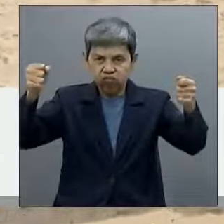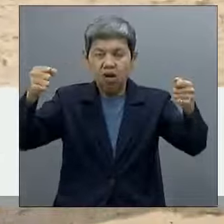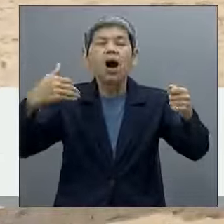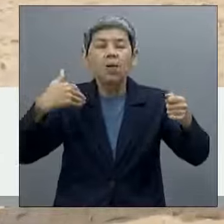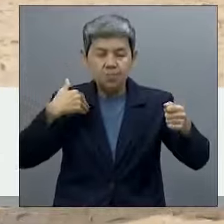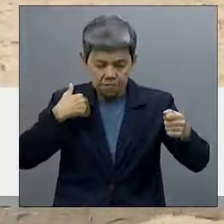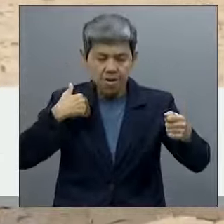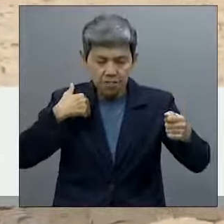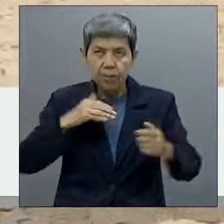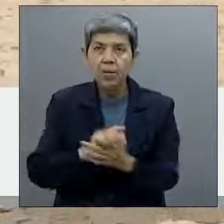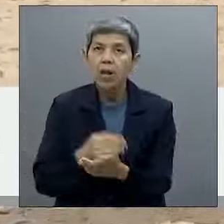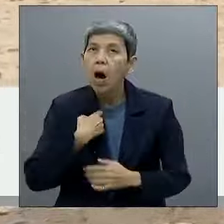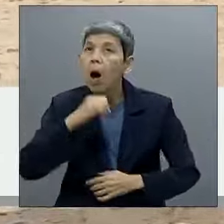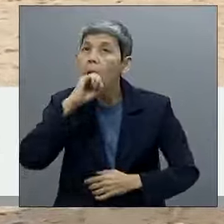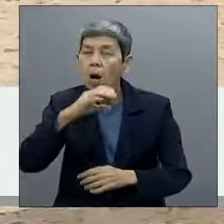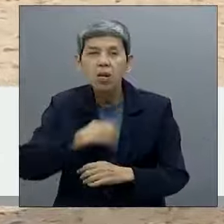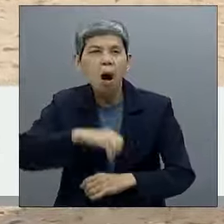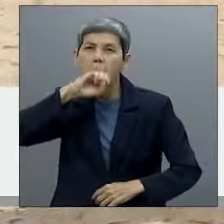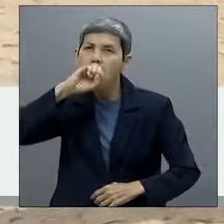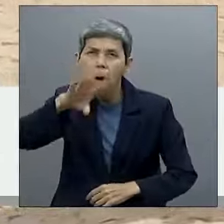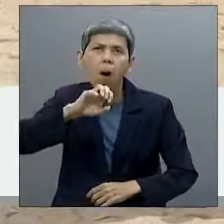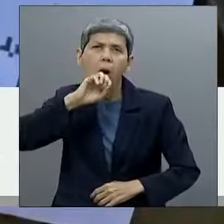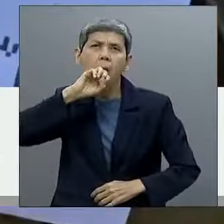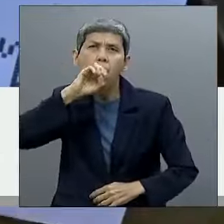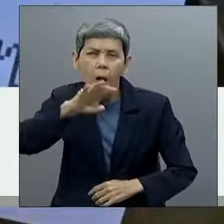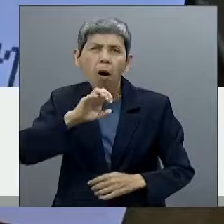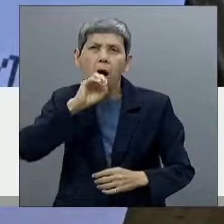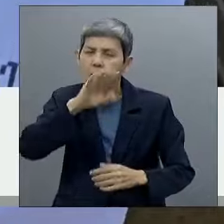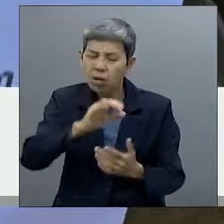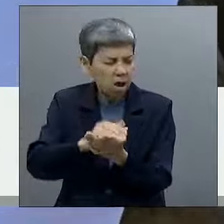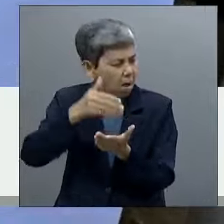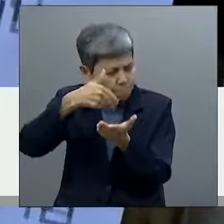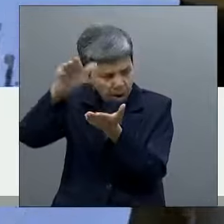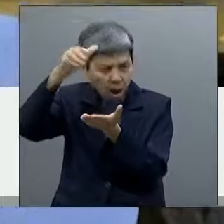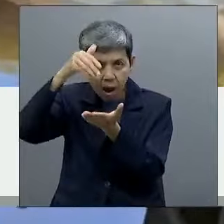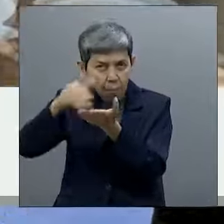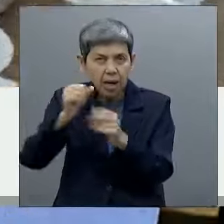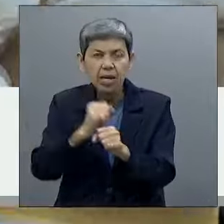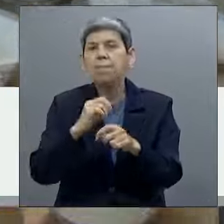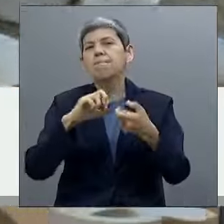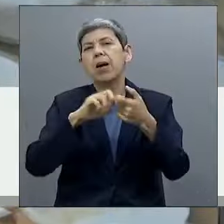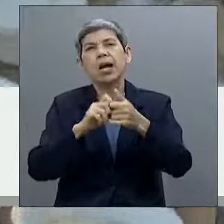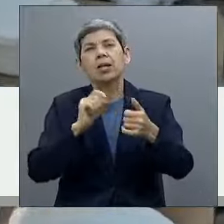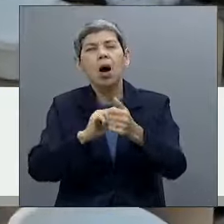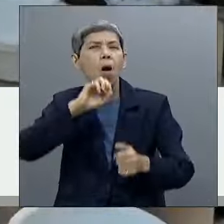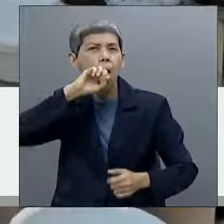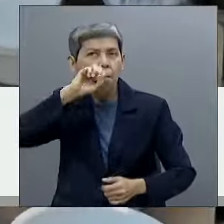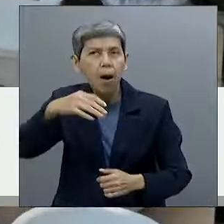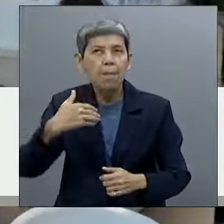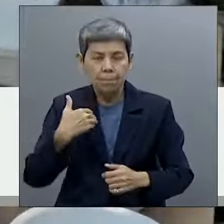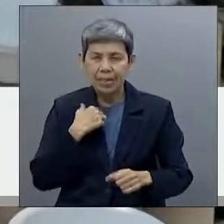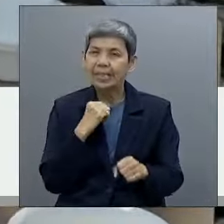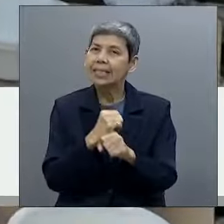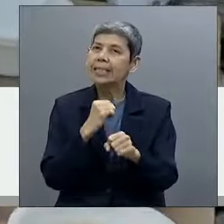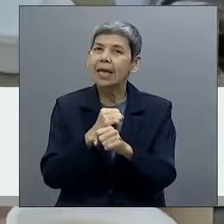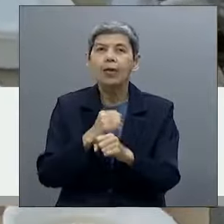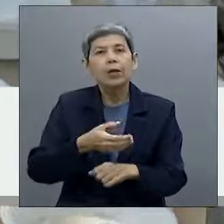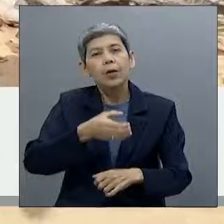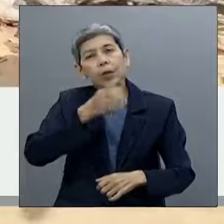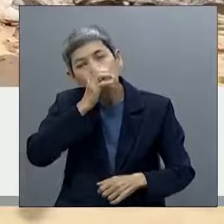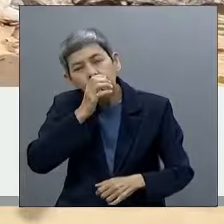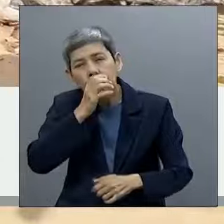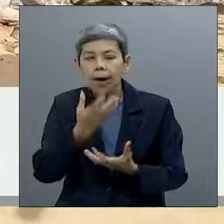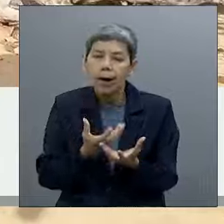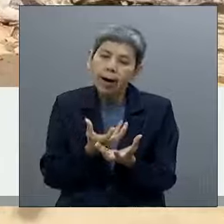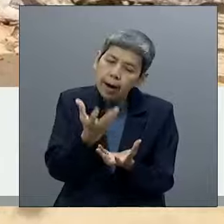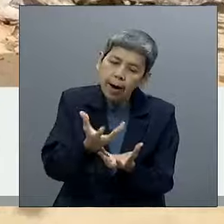ญลักษณ์นะคะแล้วก็มีการตะโกนขับไล่ต่างชาติซึ่งเป็นผู้ก่อเหตุเนี่ยเป็นระยะมีการนำเครื่องดื่มมาแจกจ่